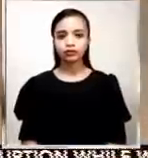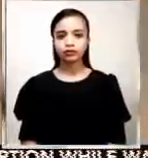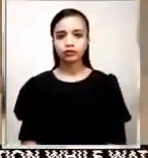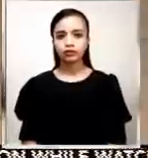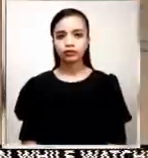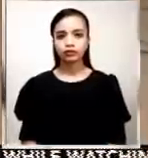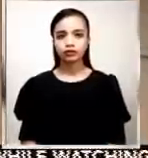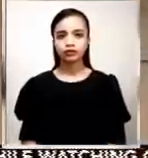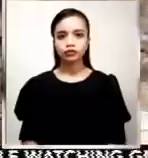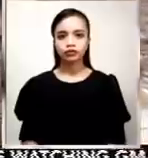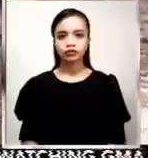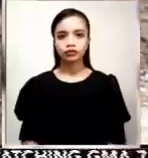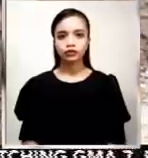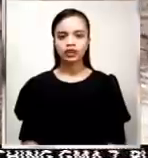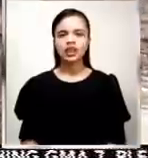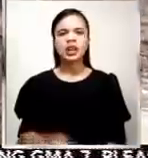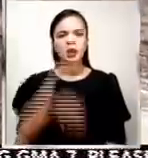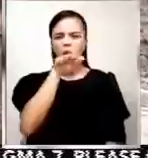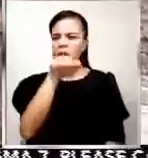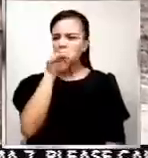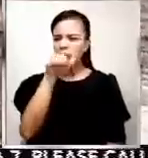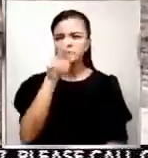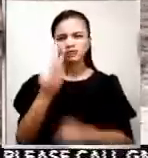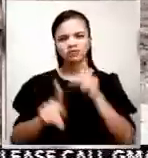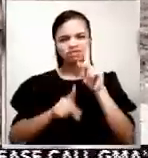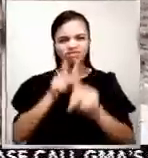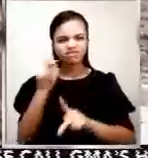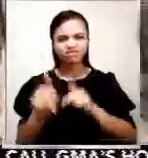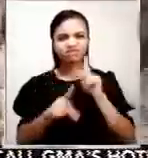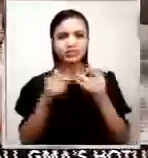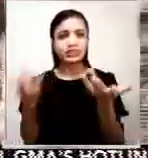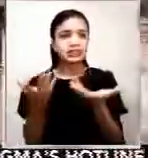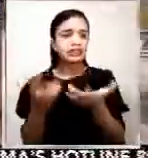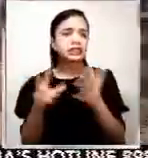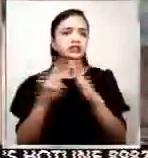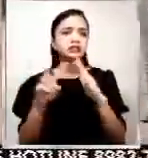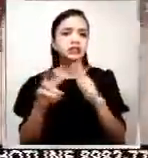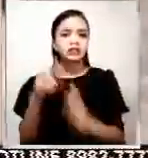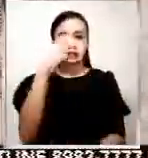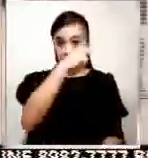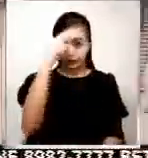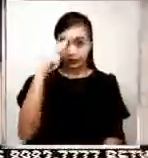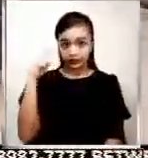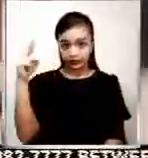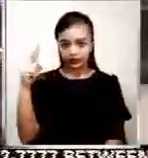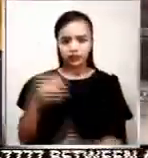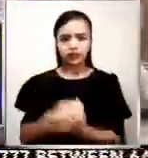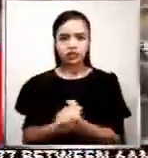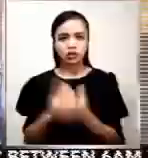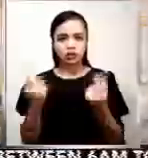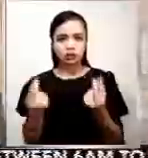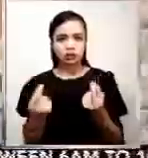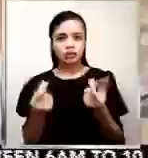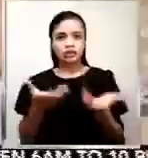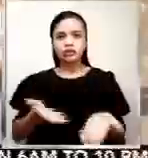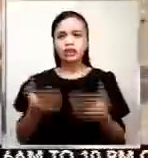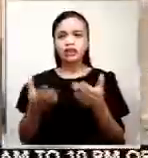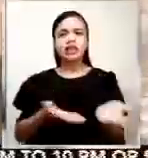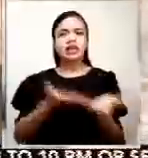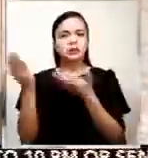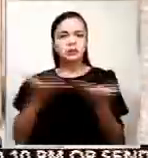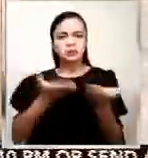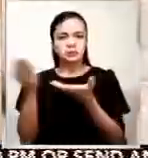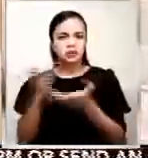Pagod na ang mga residente sa Kasiglahan Village Rodriguez Rizal sa pag-aakyat ng mga gamit para maisalba. Hanggang